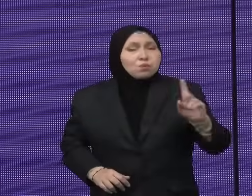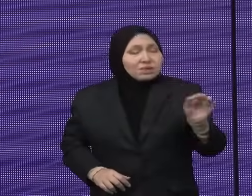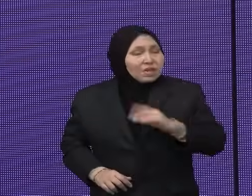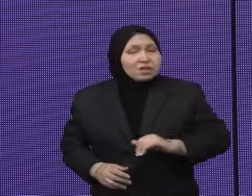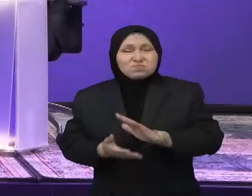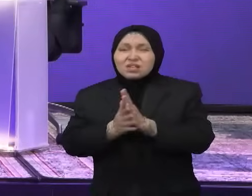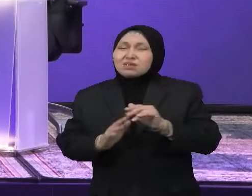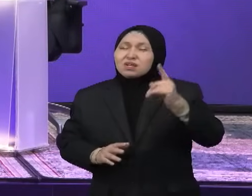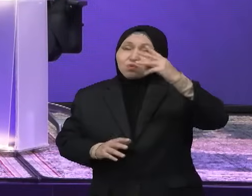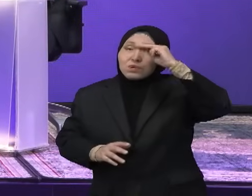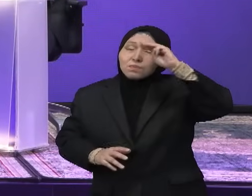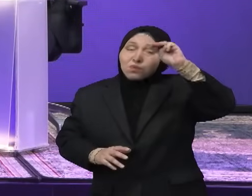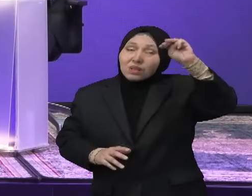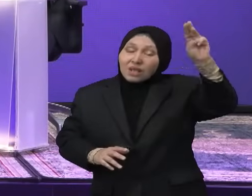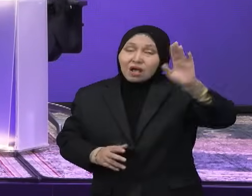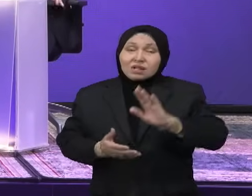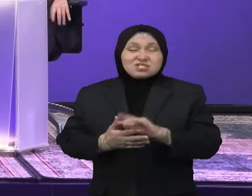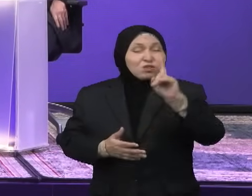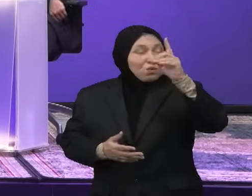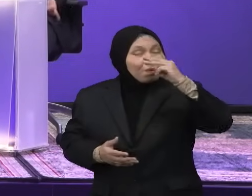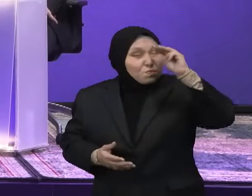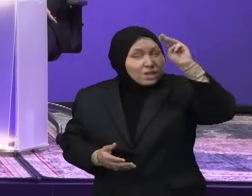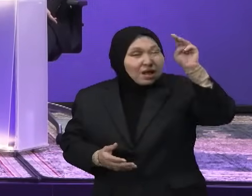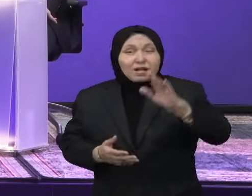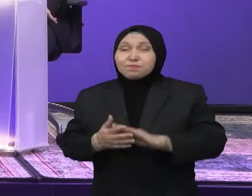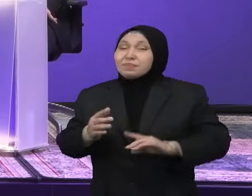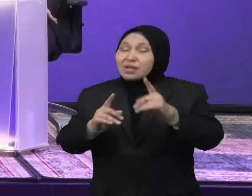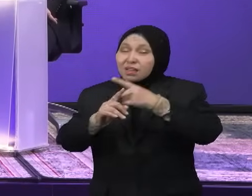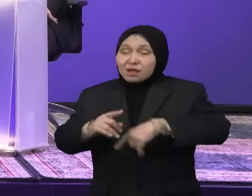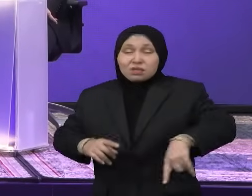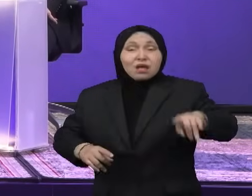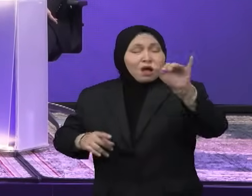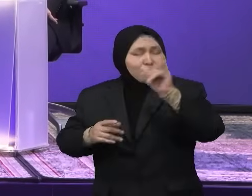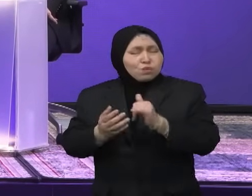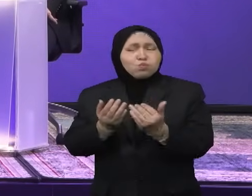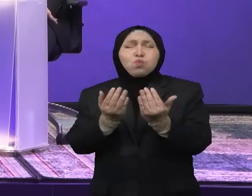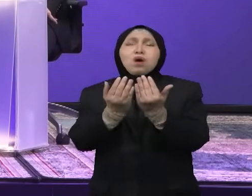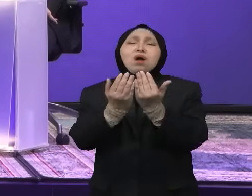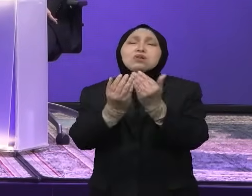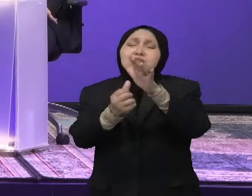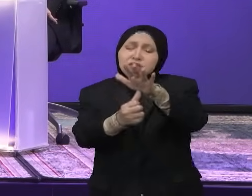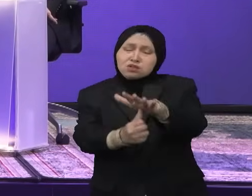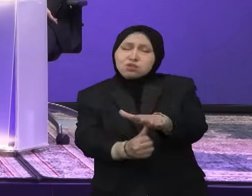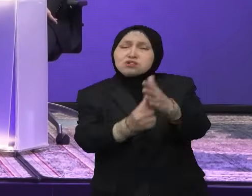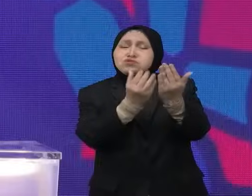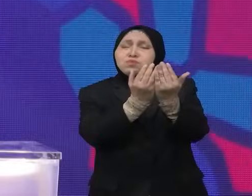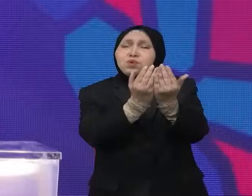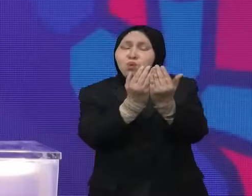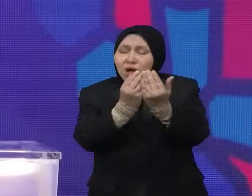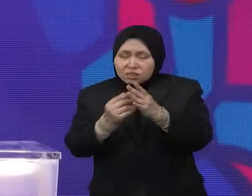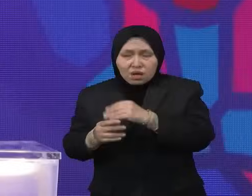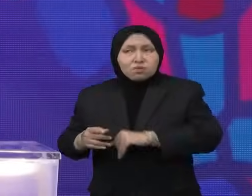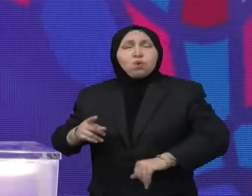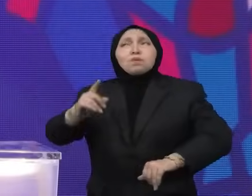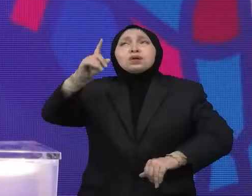sebagai satu kemuliaan, Ustaz, ya? Sebagai satu kemuliaan. Bila mereka yang mustadafin ini berdoa, dan mereka berdoa pada Allah dan